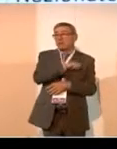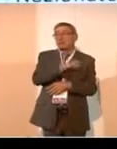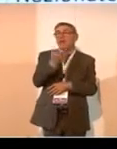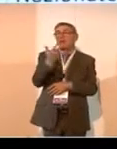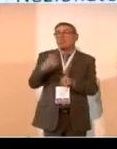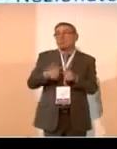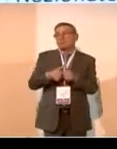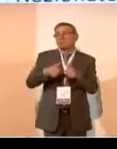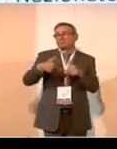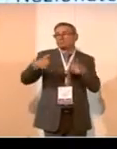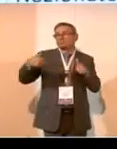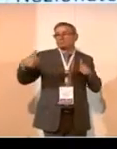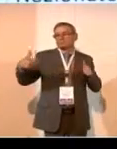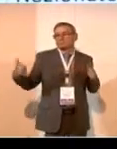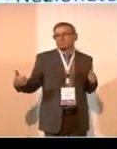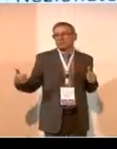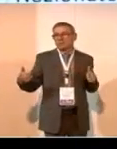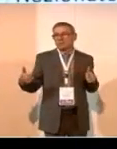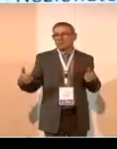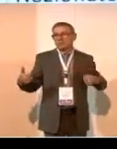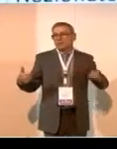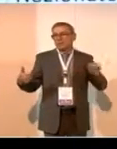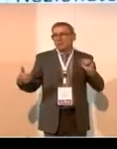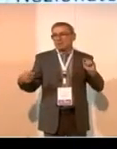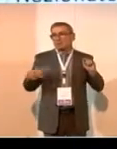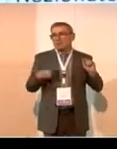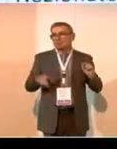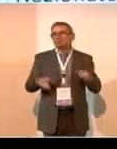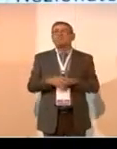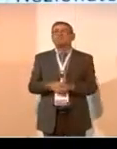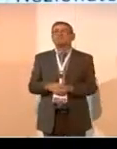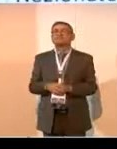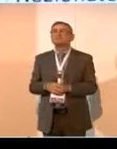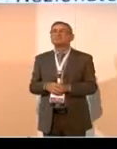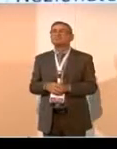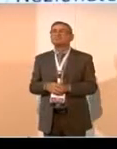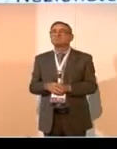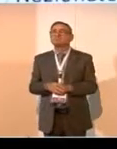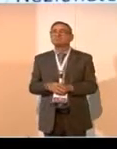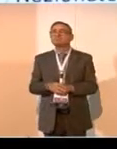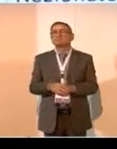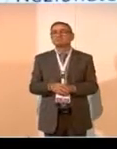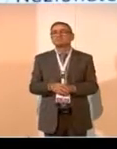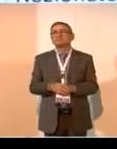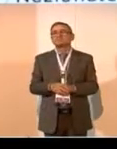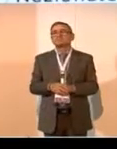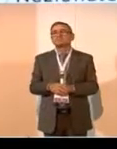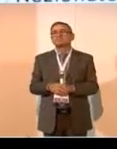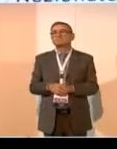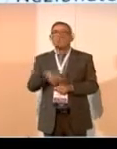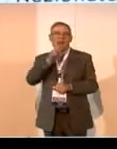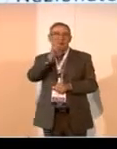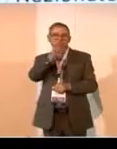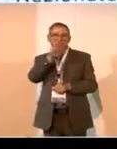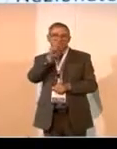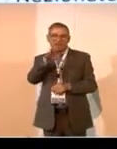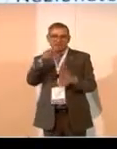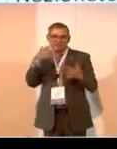vuole allontanarsi dalla Spagna. Abbiamo avuto dei campanelli